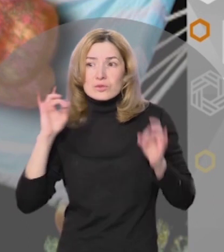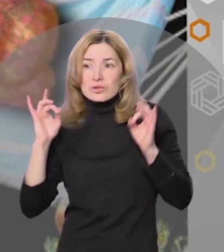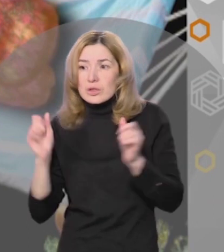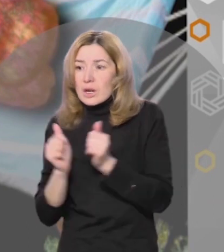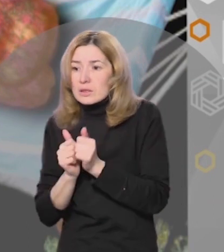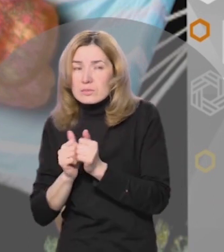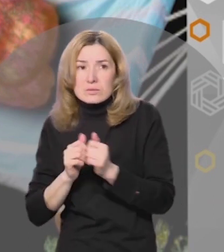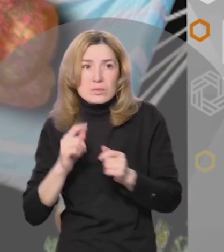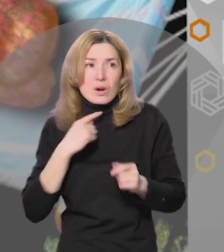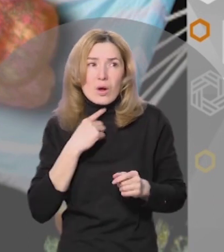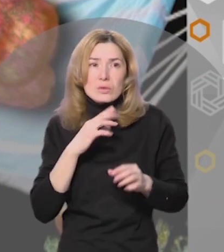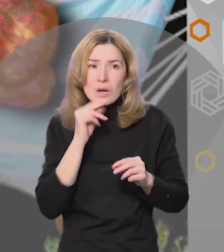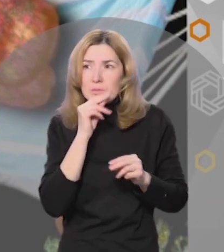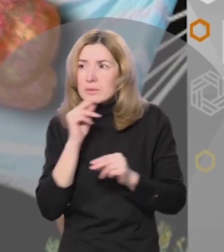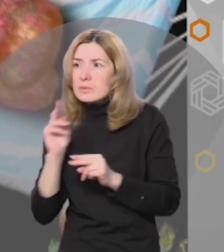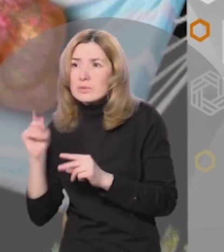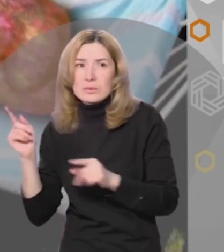раздался шелестящий голосок.